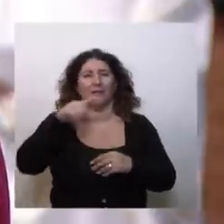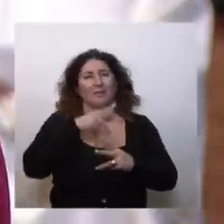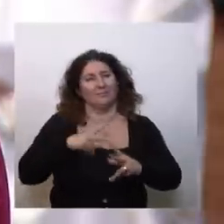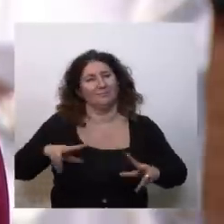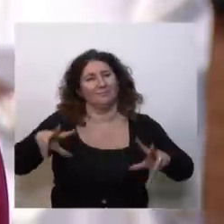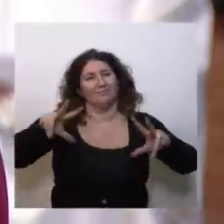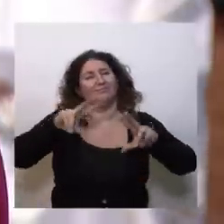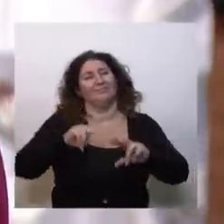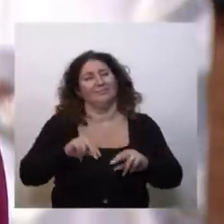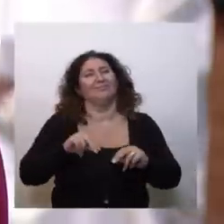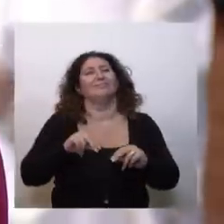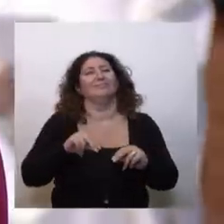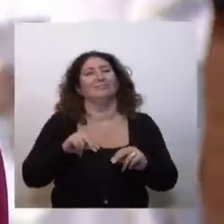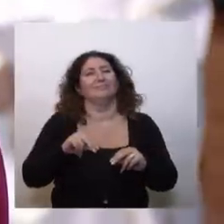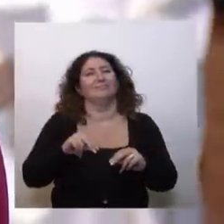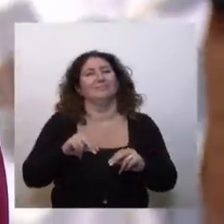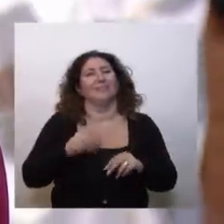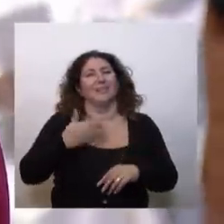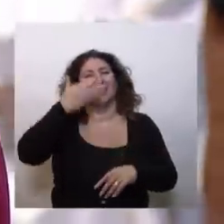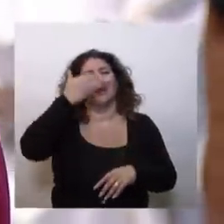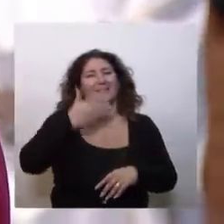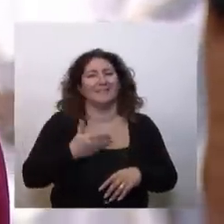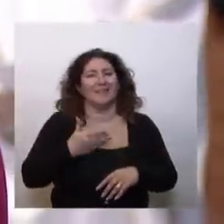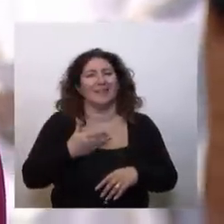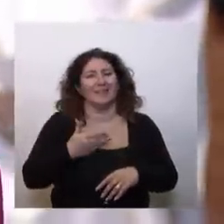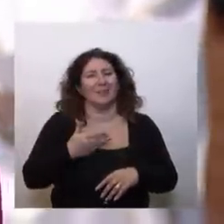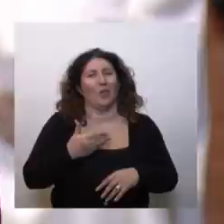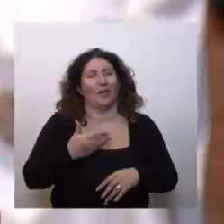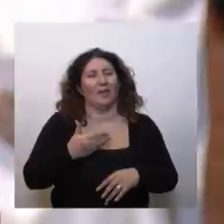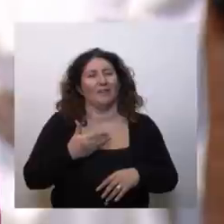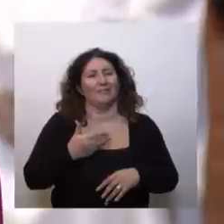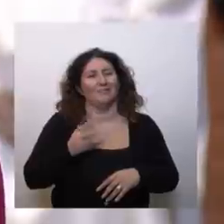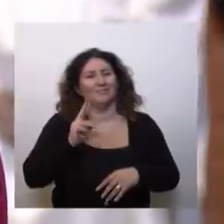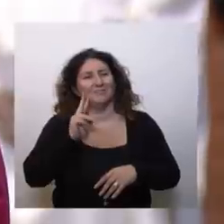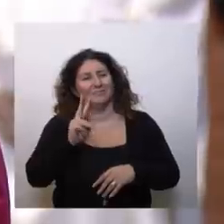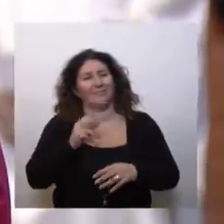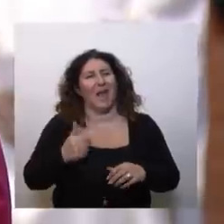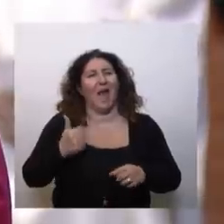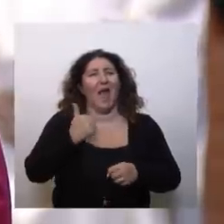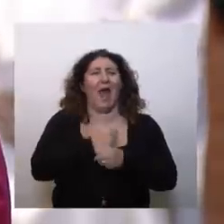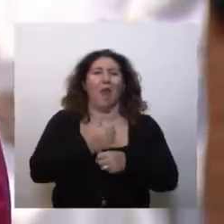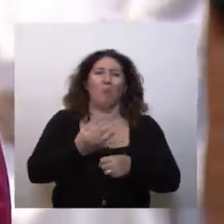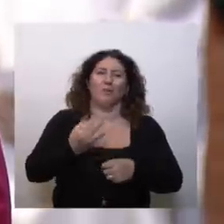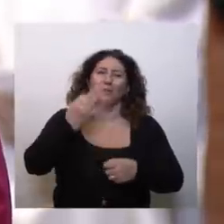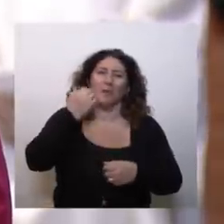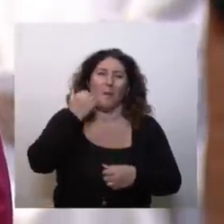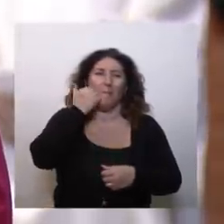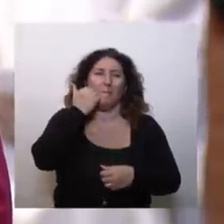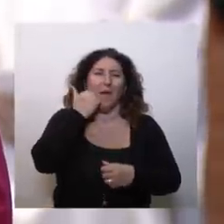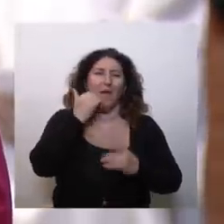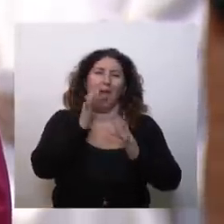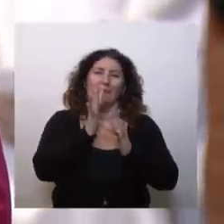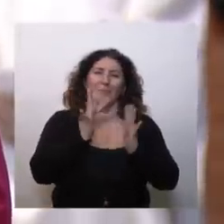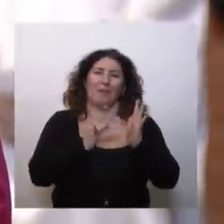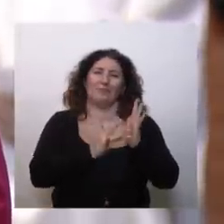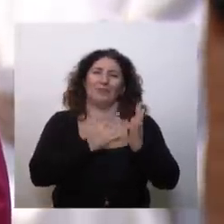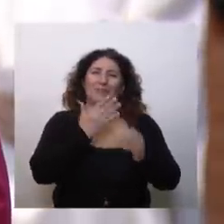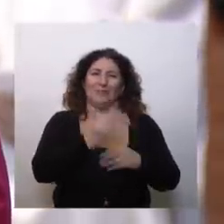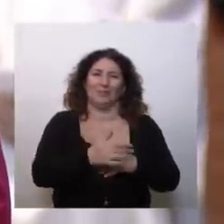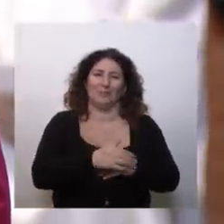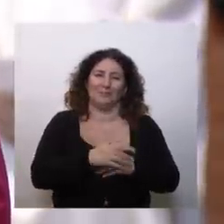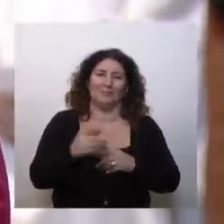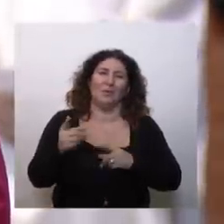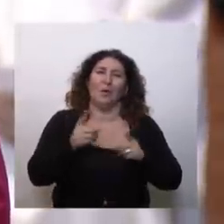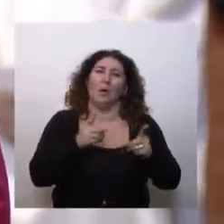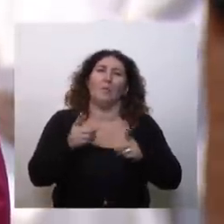la Sindone con gli occhi e il cuore della madre di Gesù, nel momento supremo della sua morte